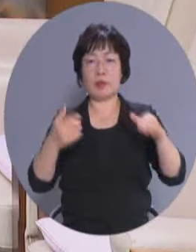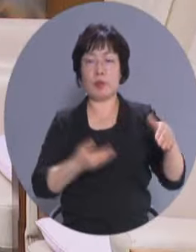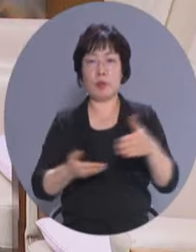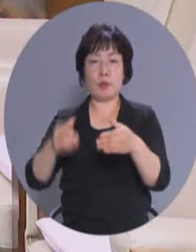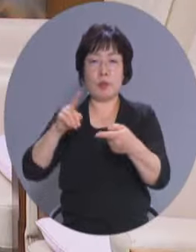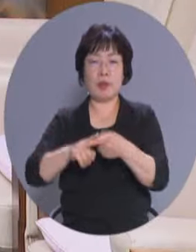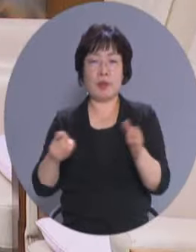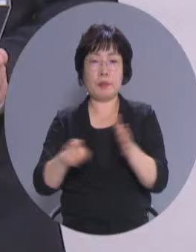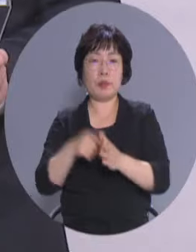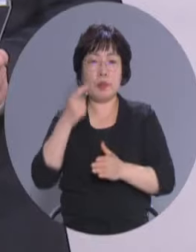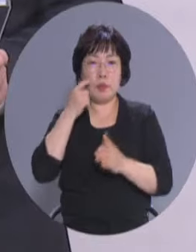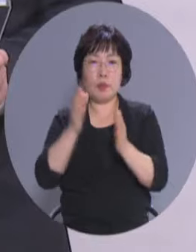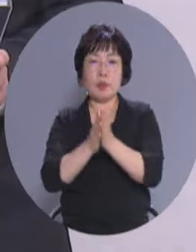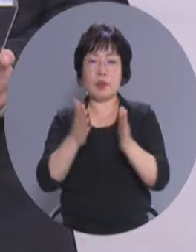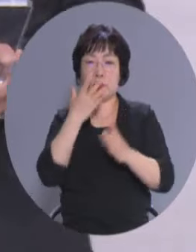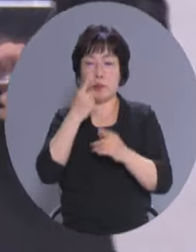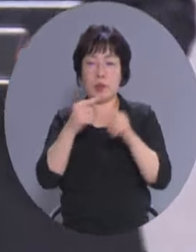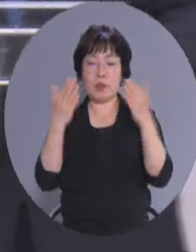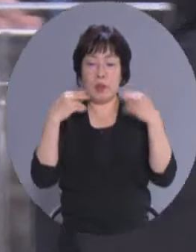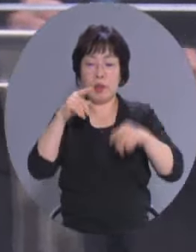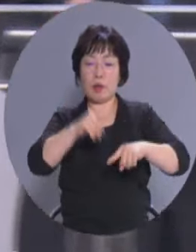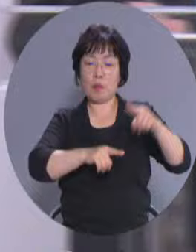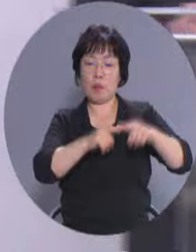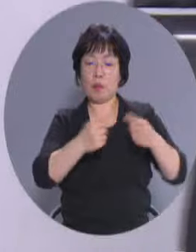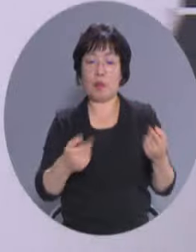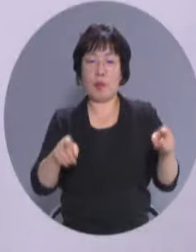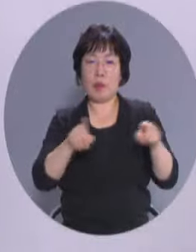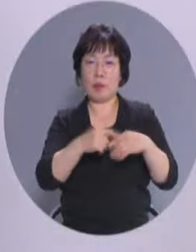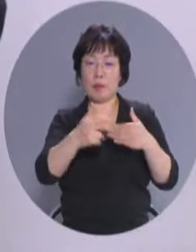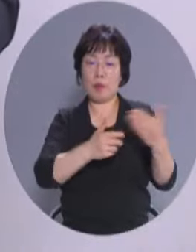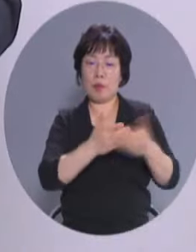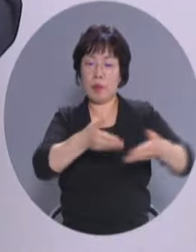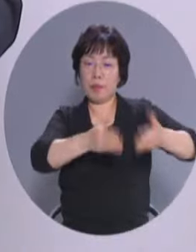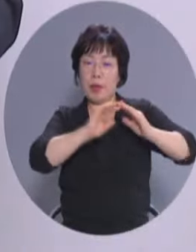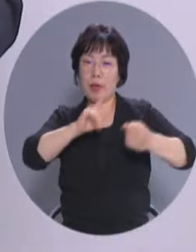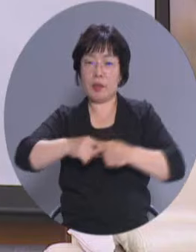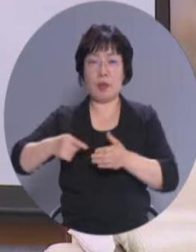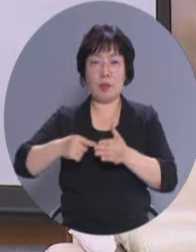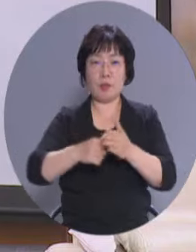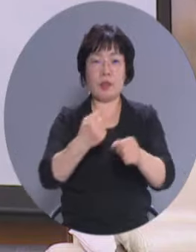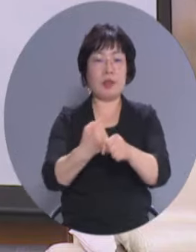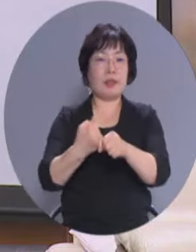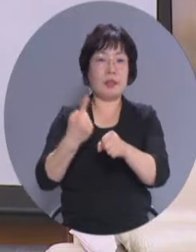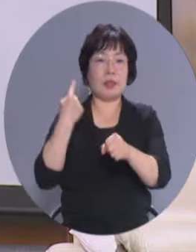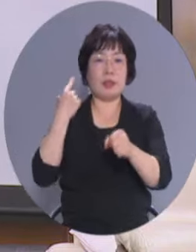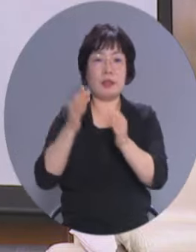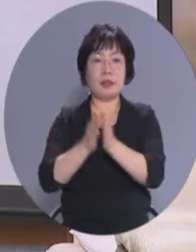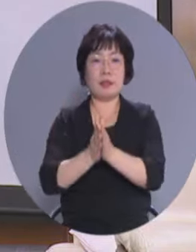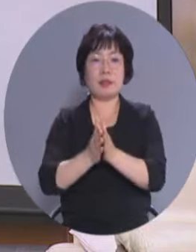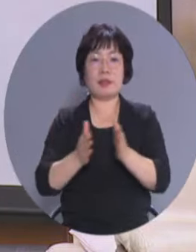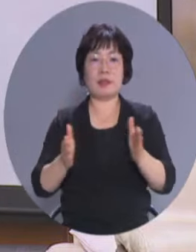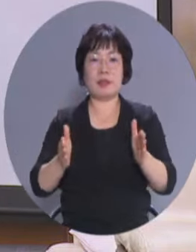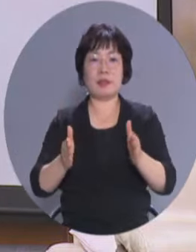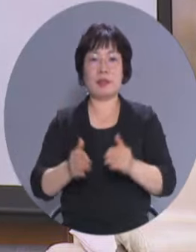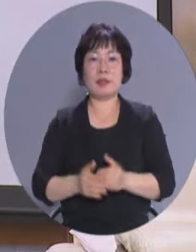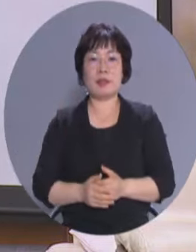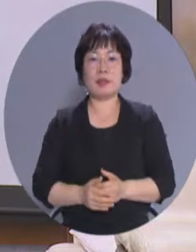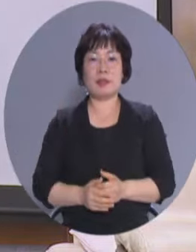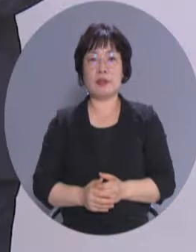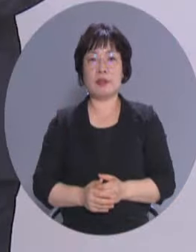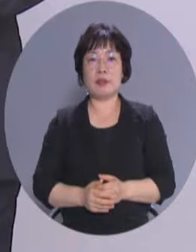대한 불신의 시작은 순천대와 목포대의 공동 의대 유치 계획이 추진되던 지난해 시점까지 거슬러